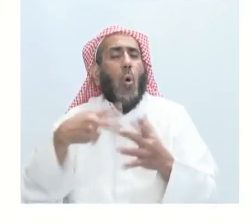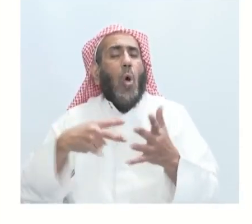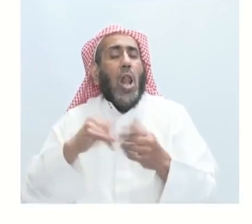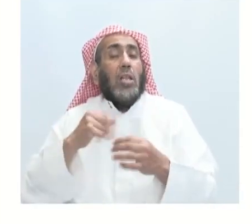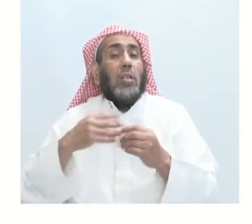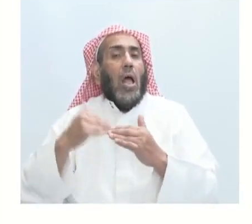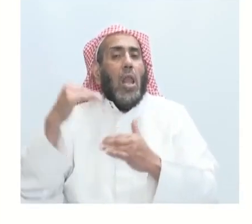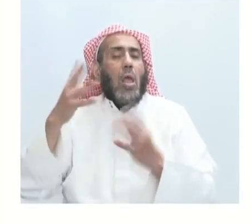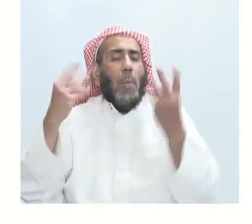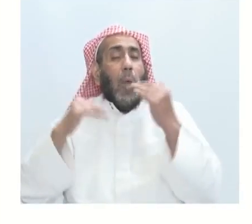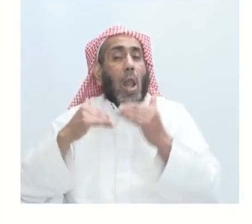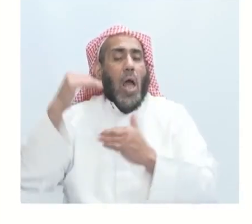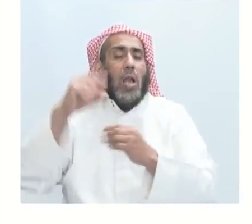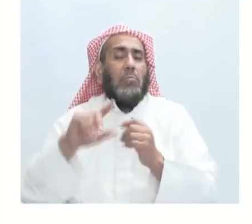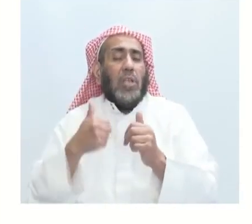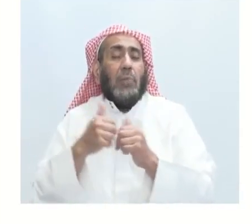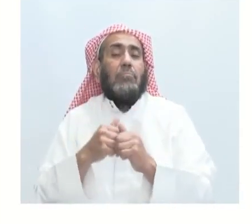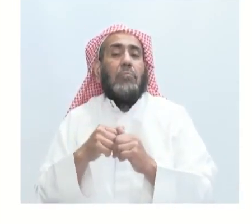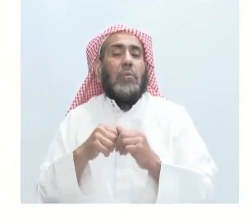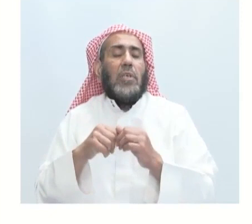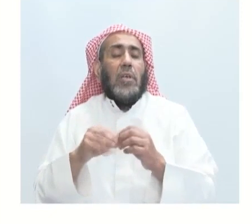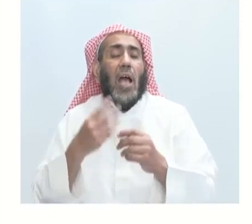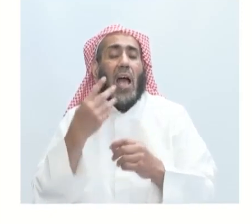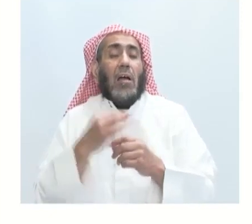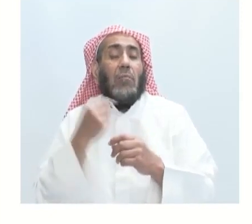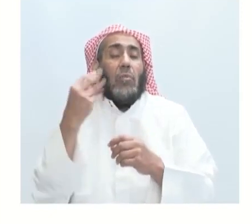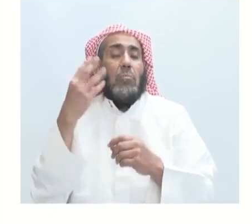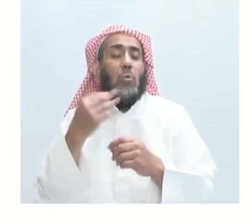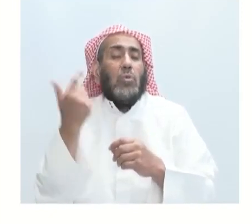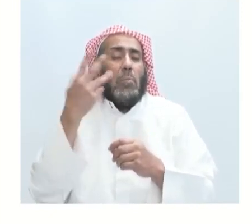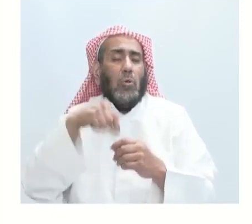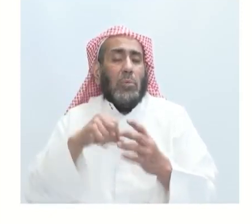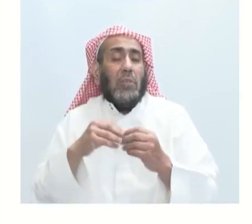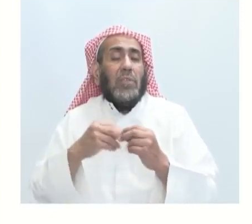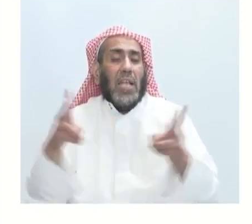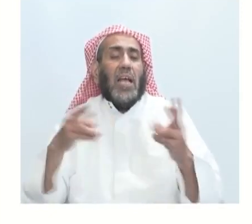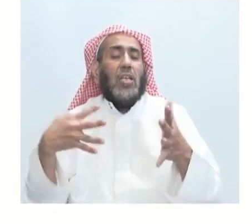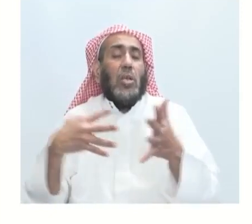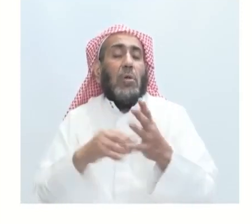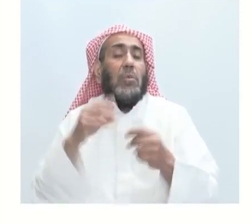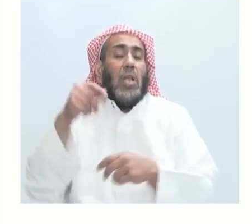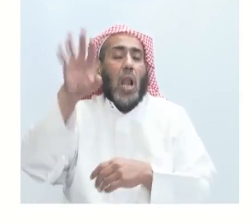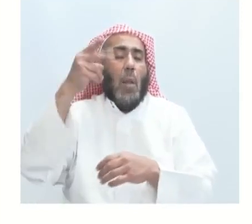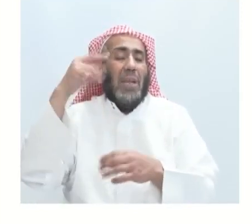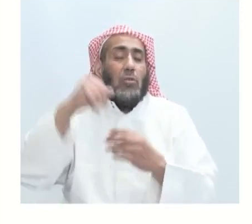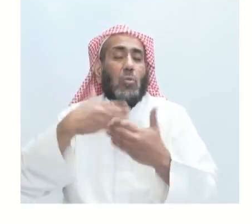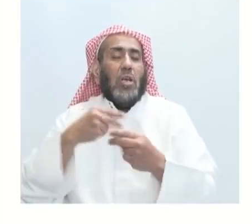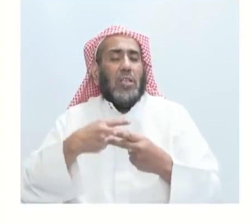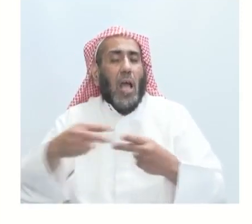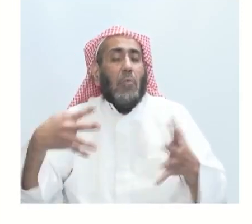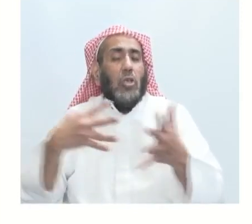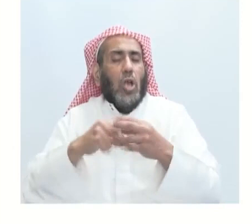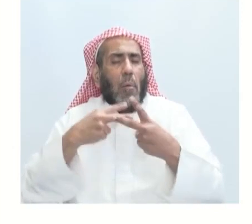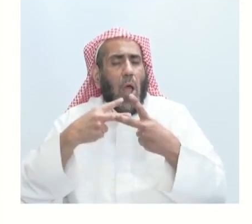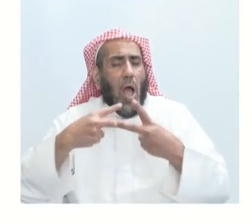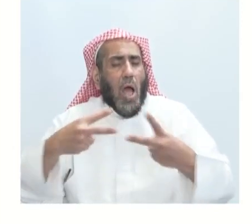للتعليم العالي وابتداء من بدا ابت 1377 بدا افتتاح الجامعات التي كانت جامعه الملك السعود اولها ثم تتابع افتتاح الجامعات